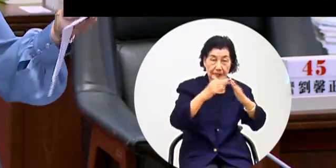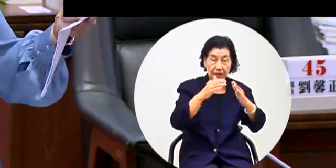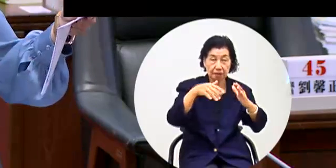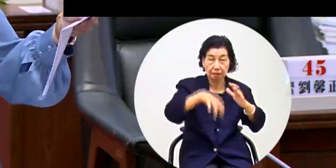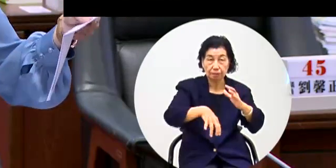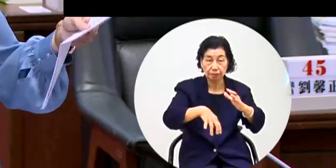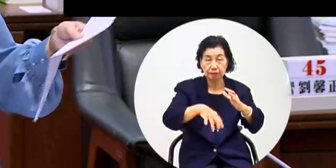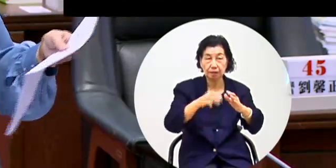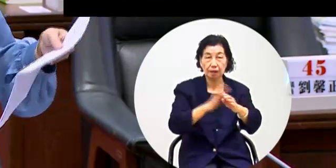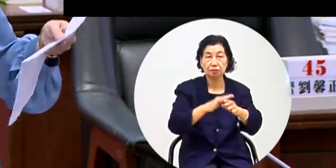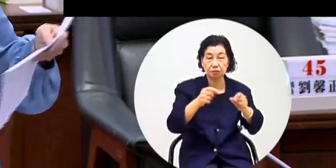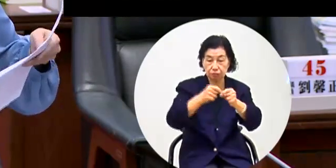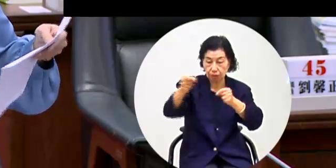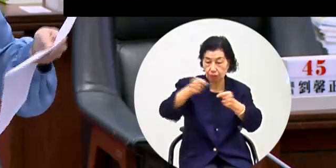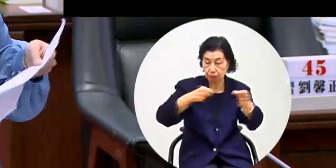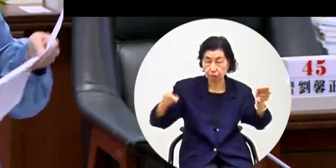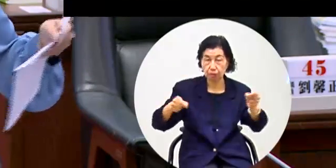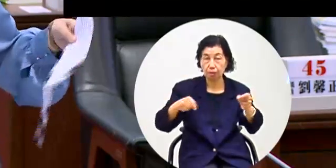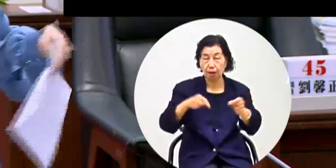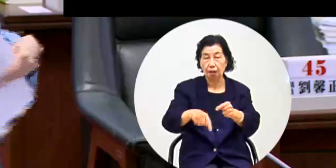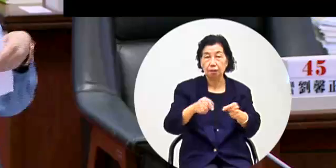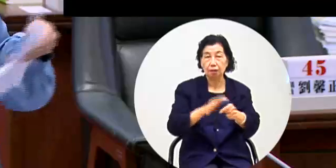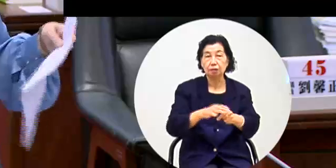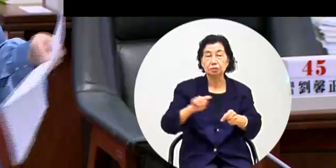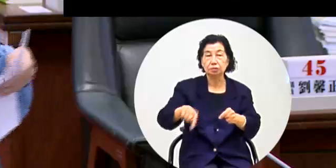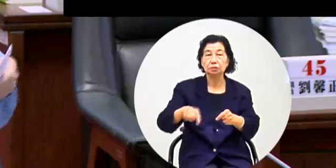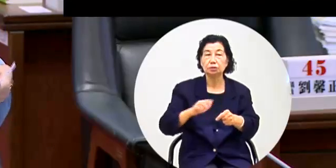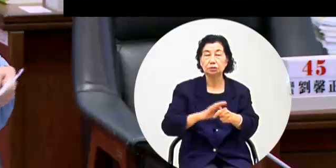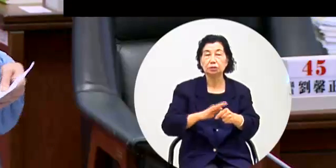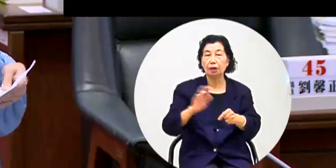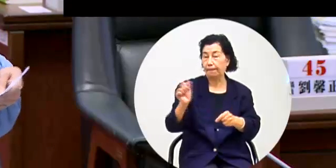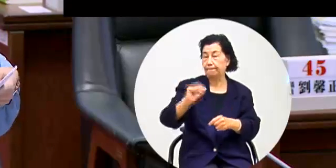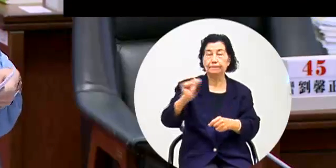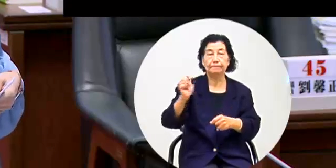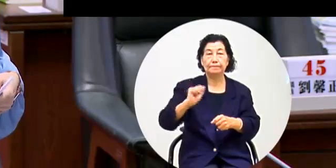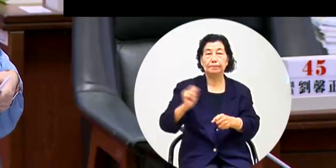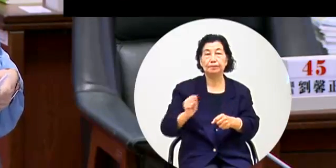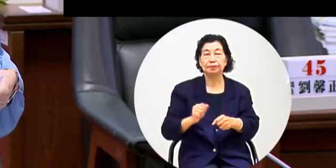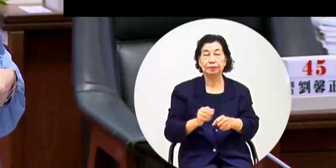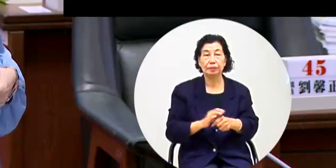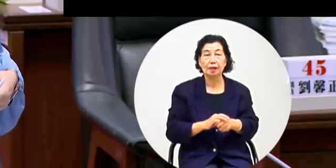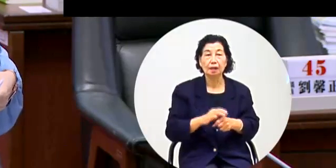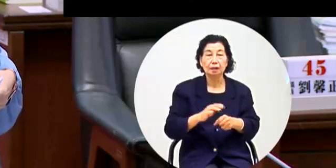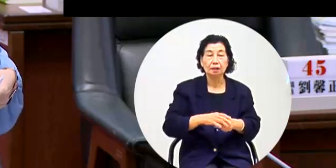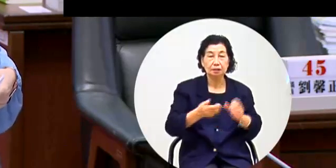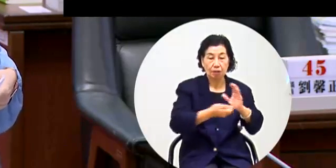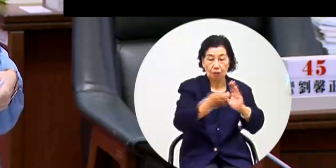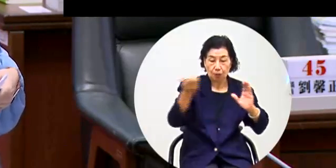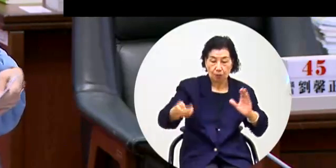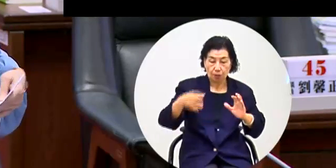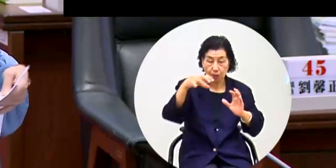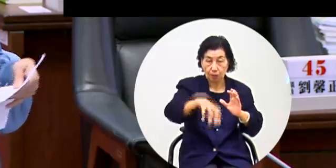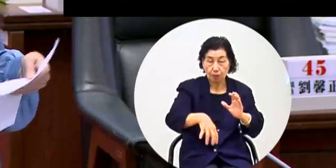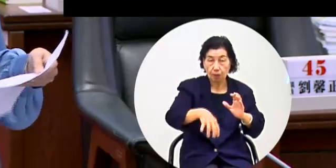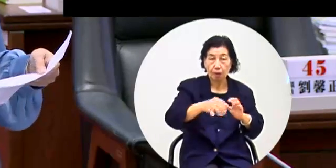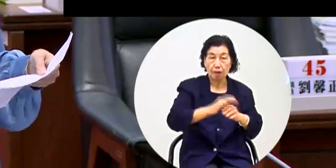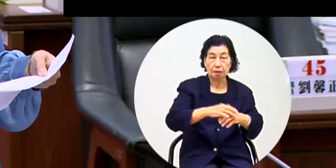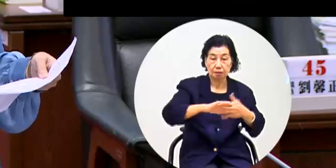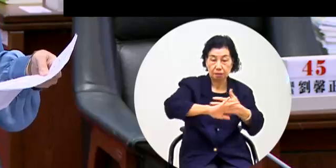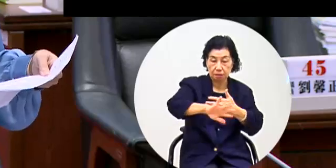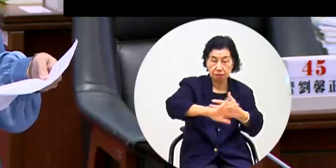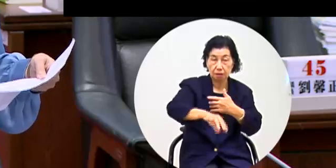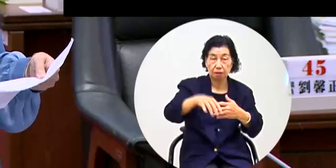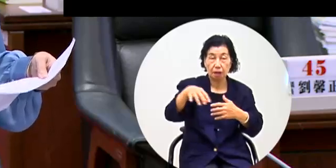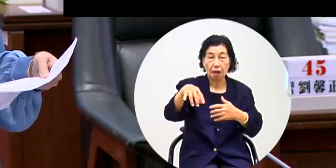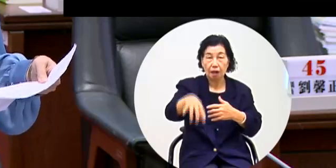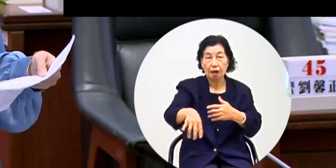画南新路为基准，然后那是迁村范围。很抱歉的，旁边还有农地旱地耶。那些还是属于 那个